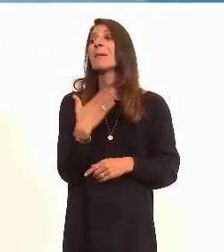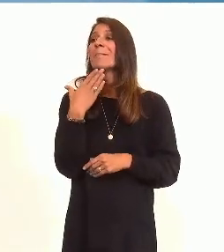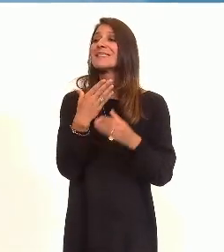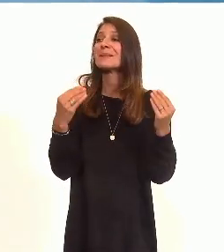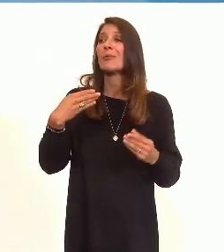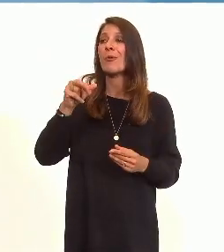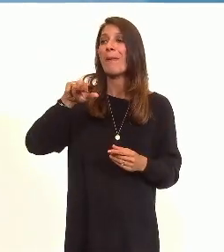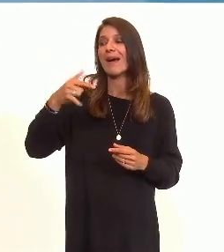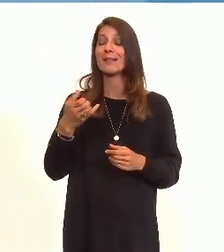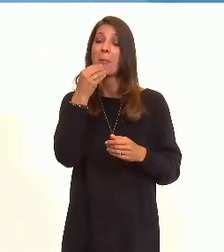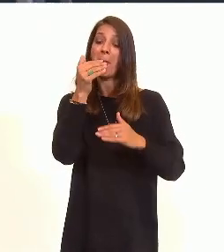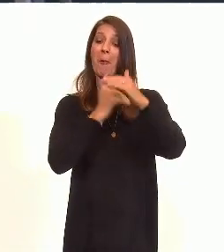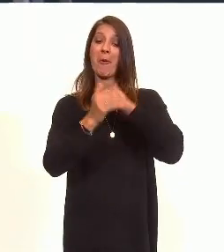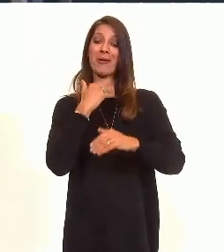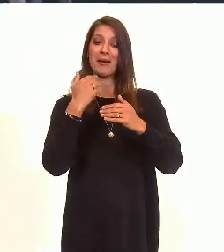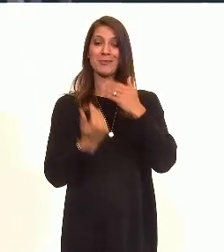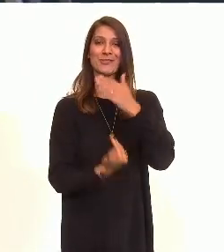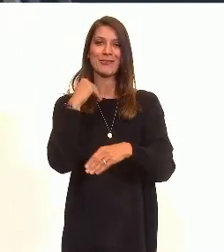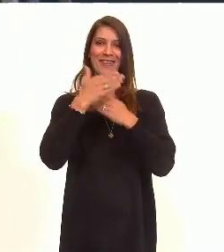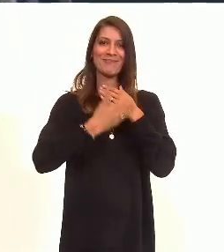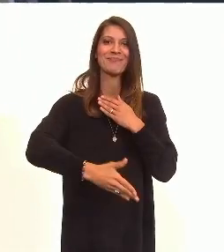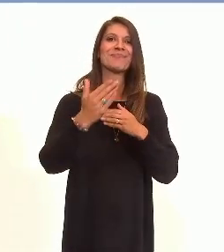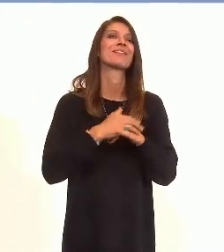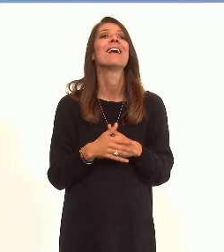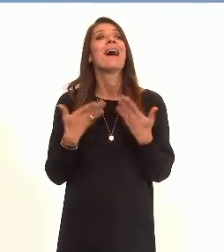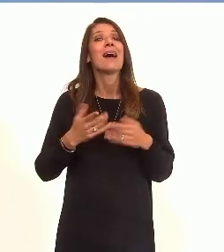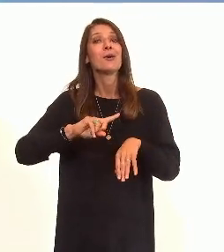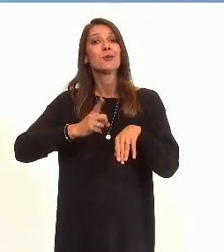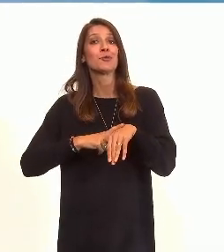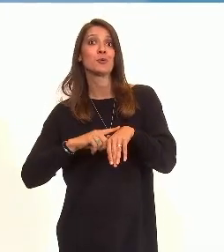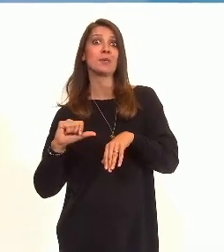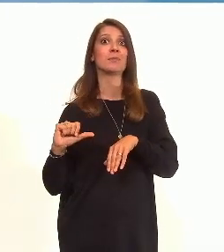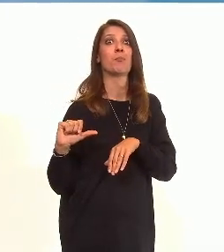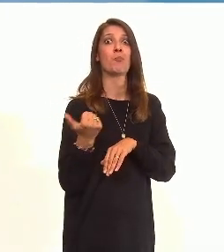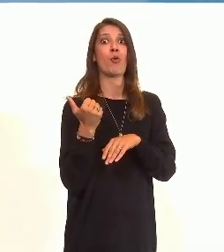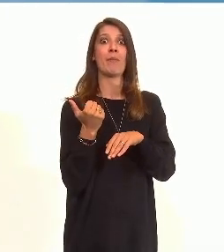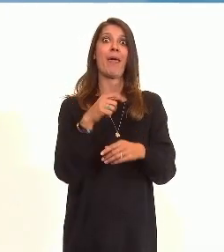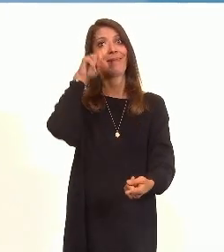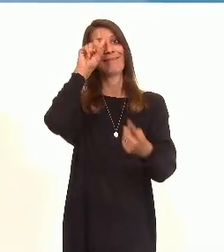beau programme qui nous attend tout au long de cette journée. On va tout de suite débuter notre première grande